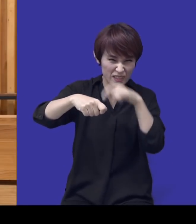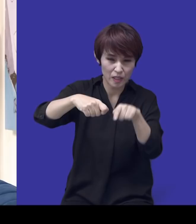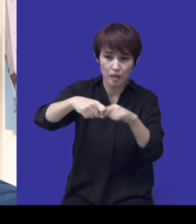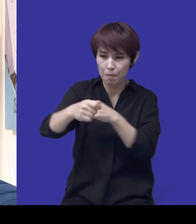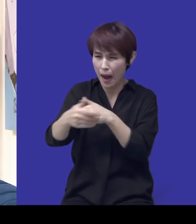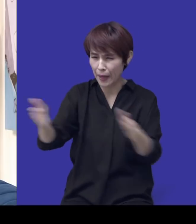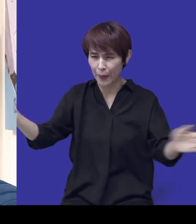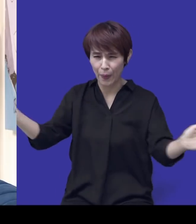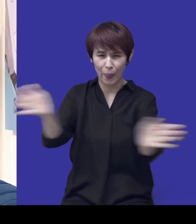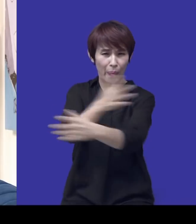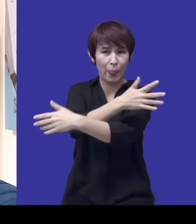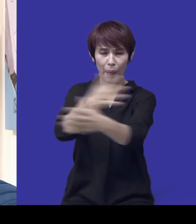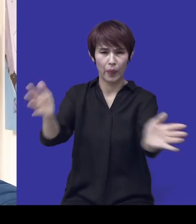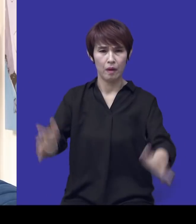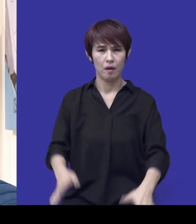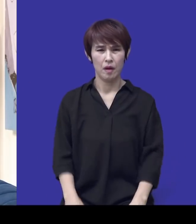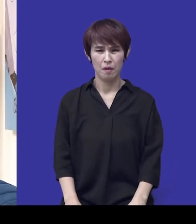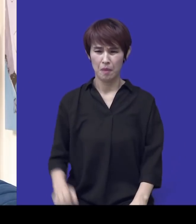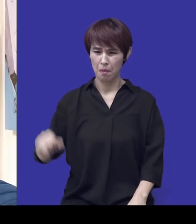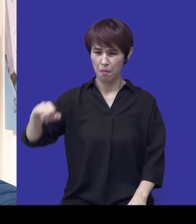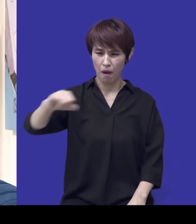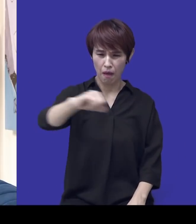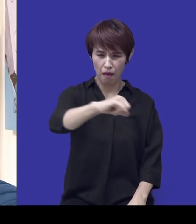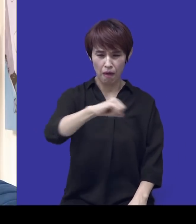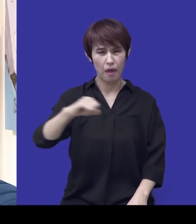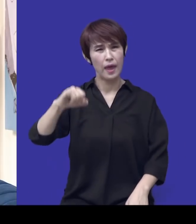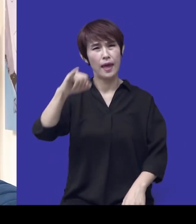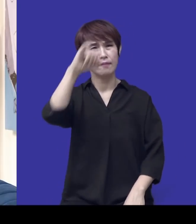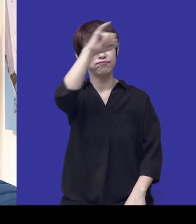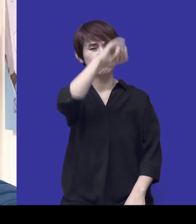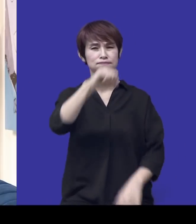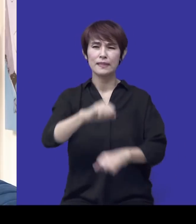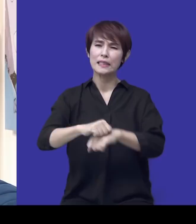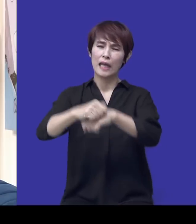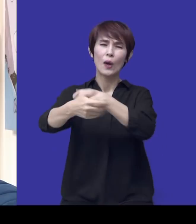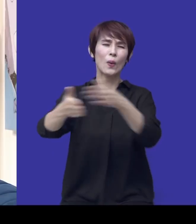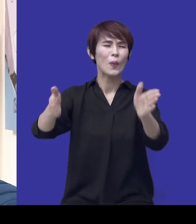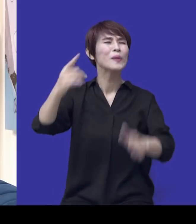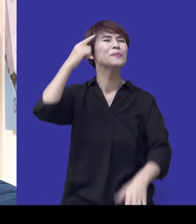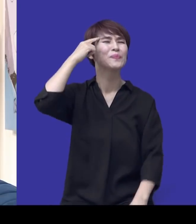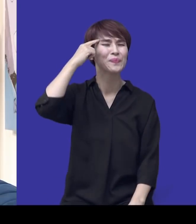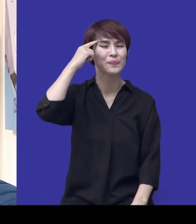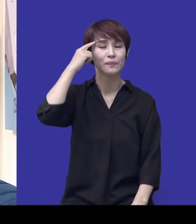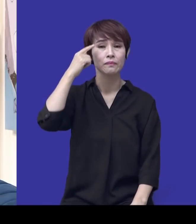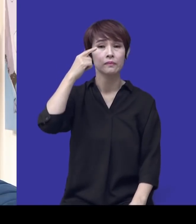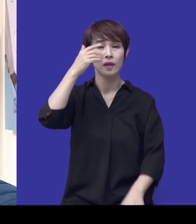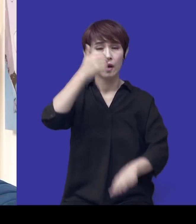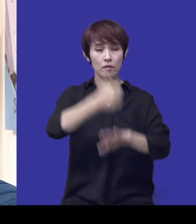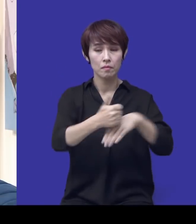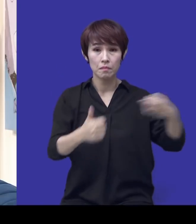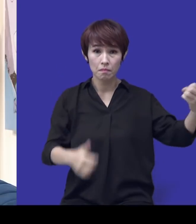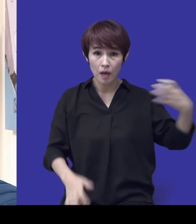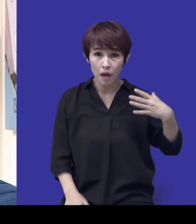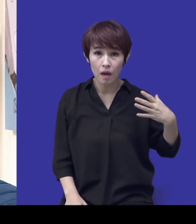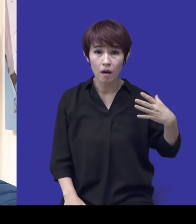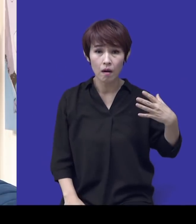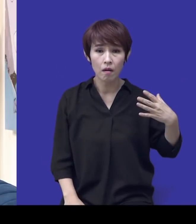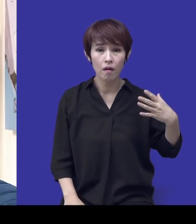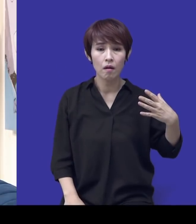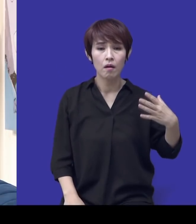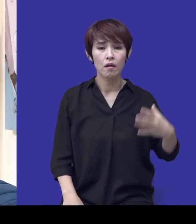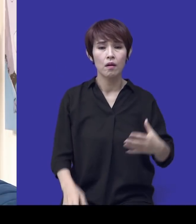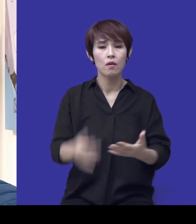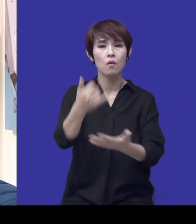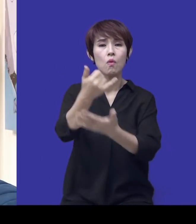예. 당연히 막 벌레 엄청 많이 다니고 그러니까 저 당연히 창고인 줄 알았죠. 예. 나중에 들어보니까 거기가